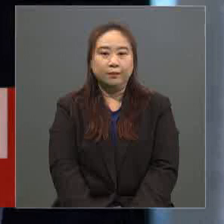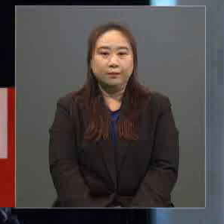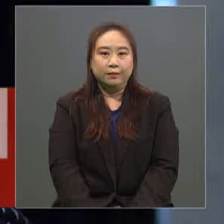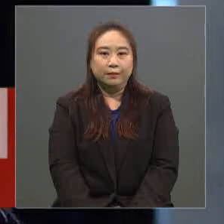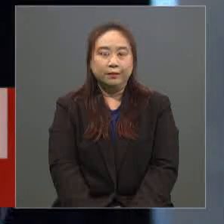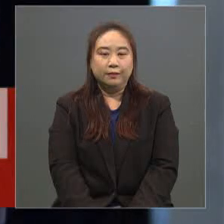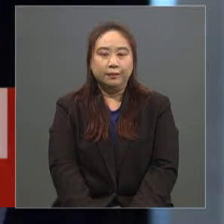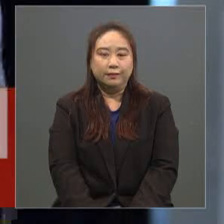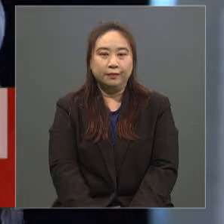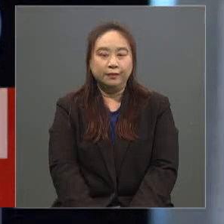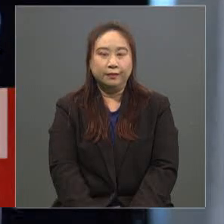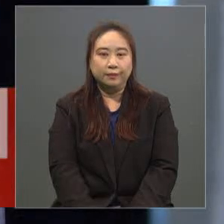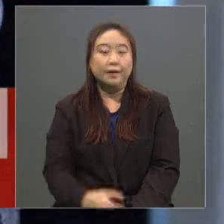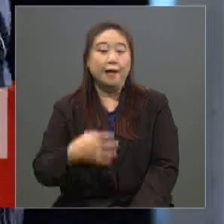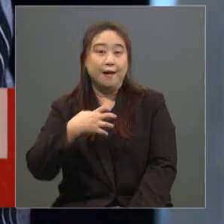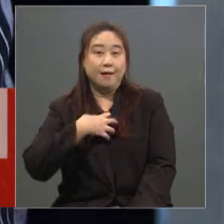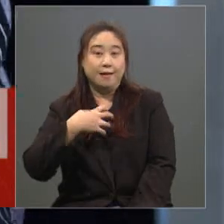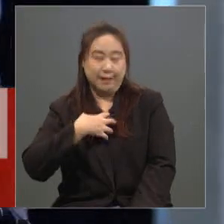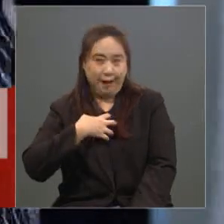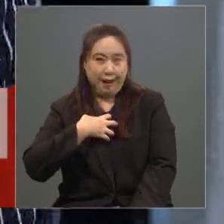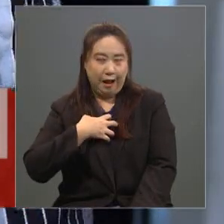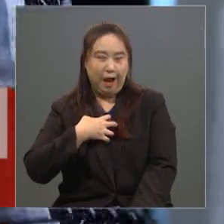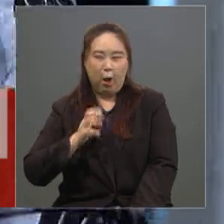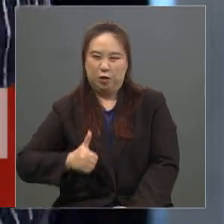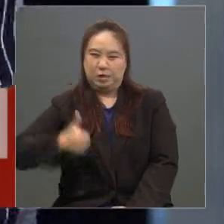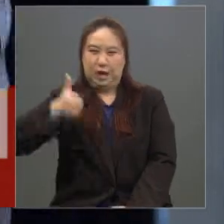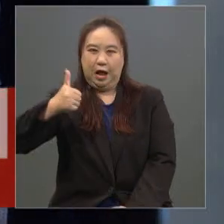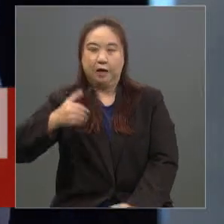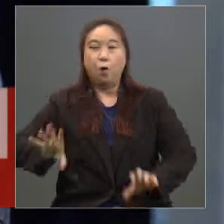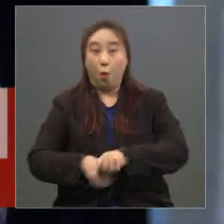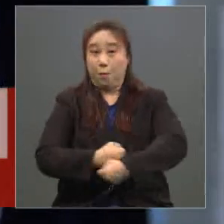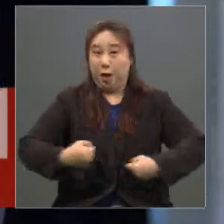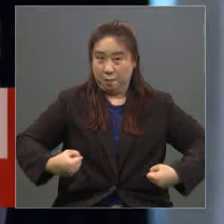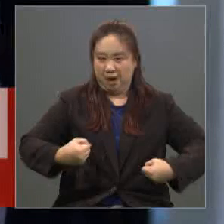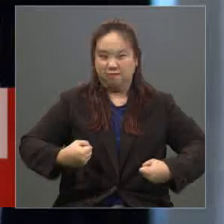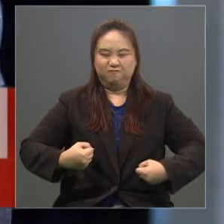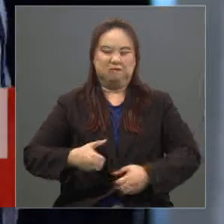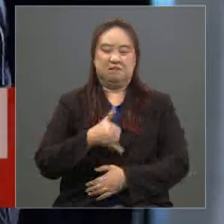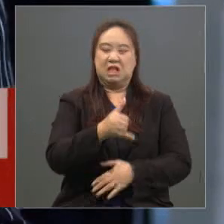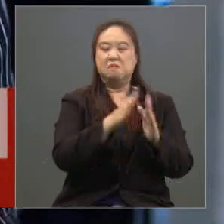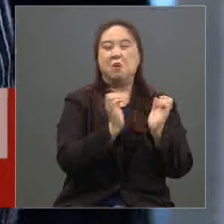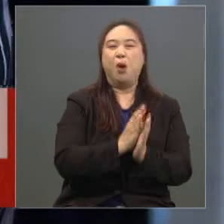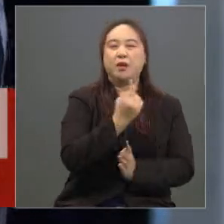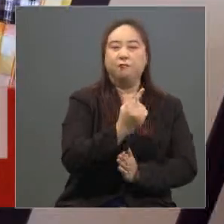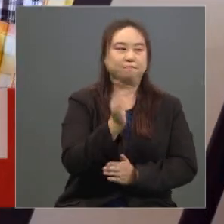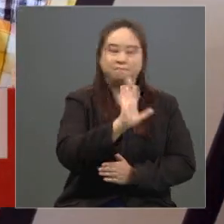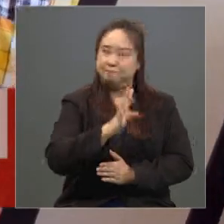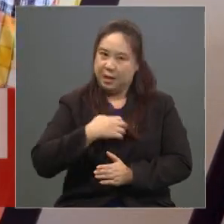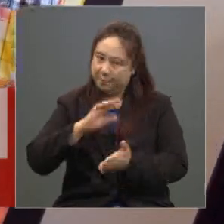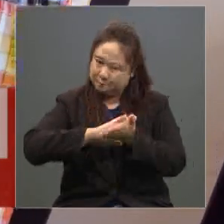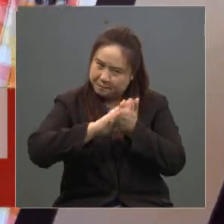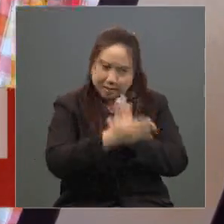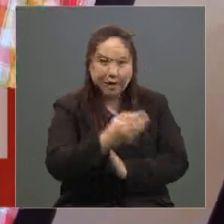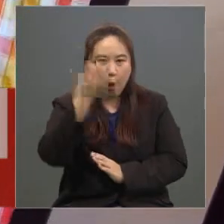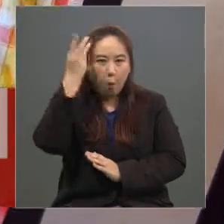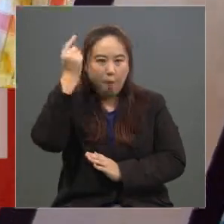อยากเอาชนะผ้าขาวม้าใส่ไปวัดคือด้วยความที่อยากให้คนเปลี่ยนความคิดว่า